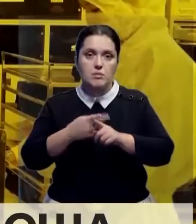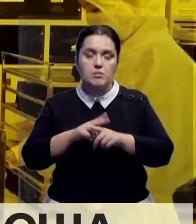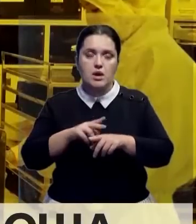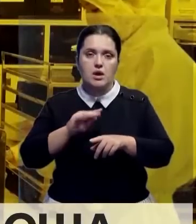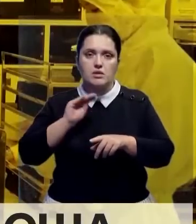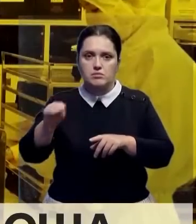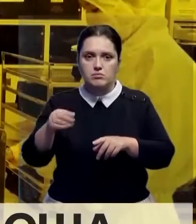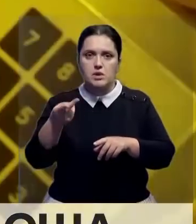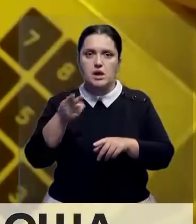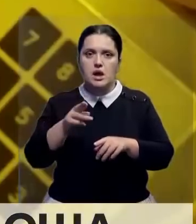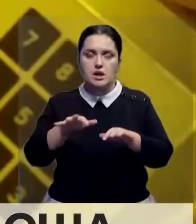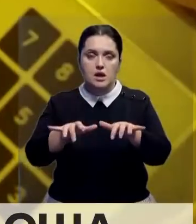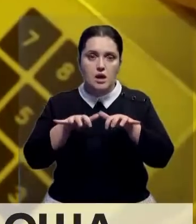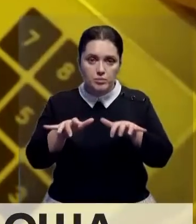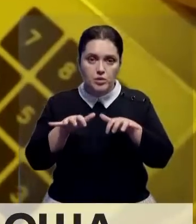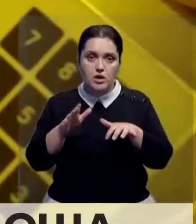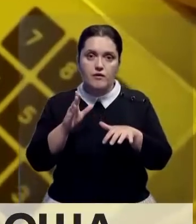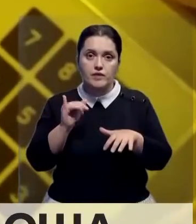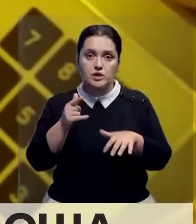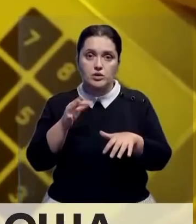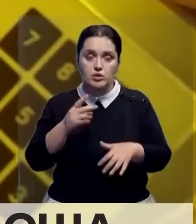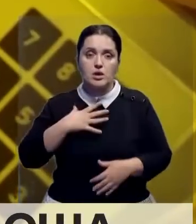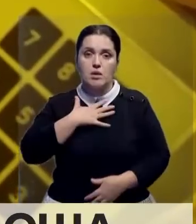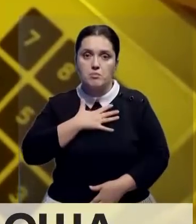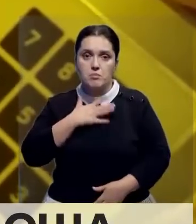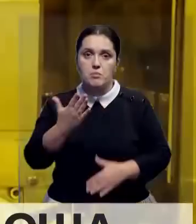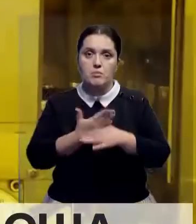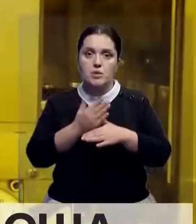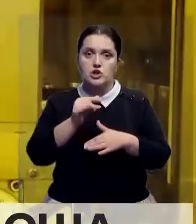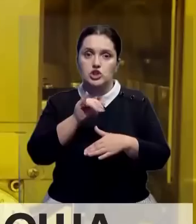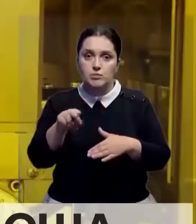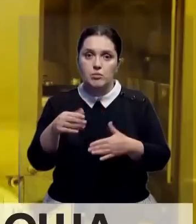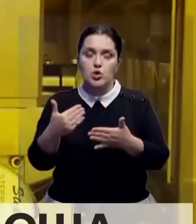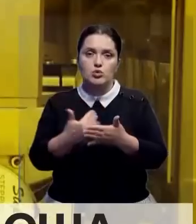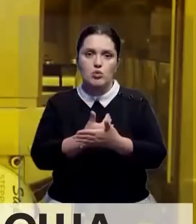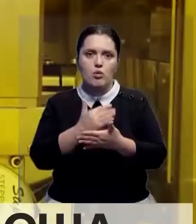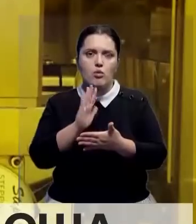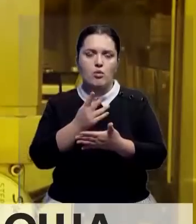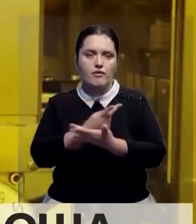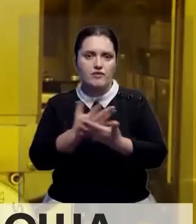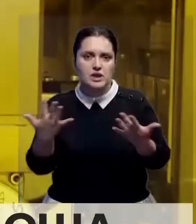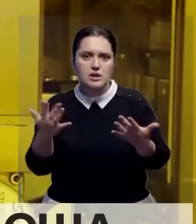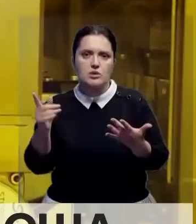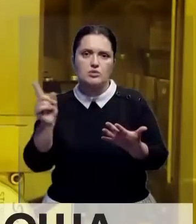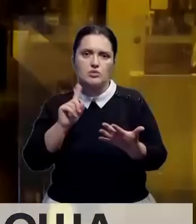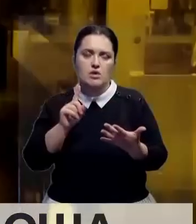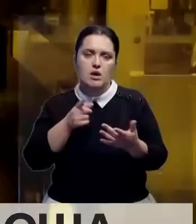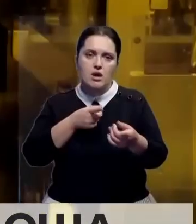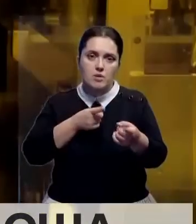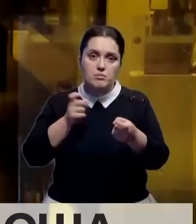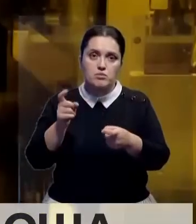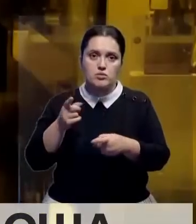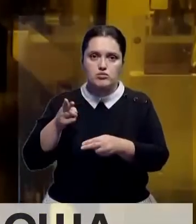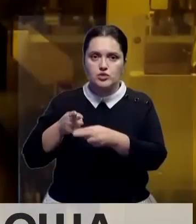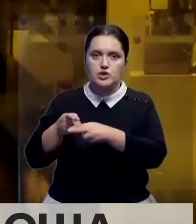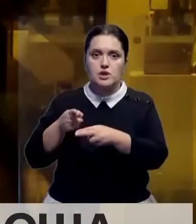на искусственном интеллекте. Больше всего Вашингтон обеспокоен созданием с помощью чипов нового вида оружия, поэтому всеми силами пытается помешать